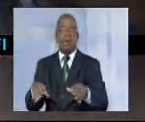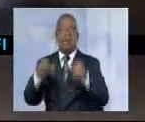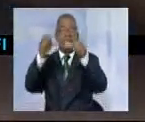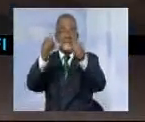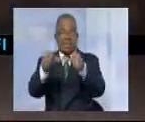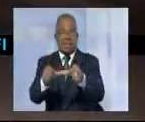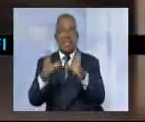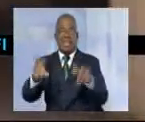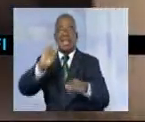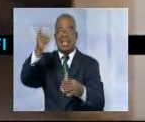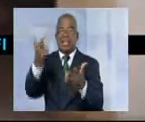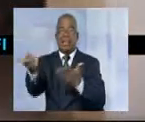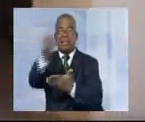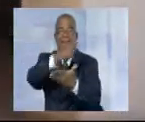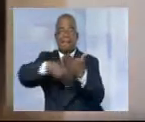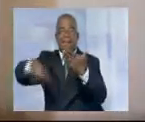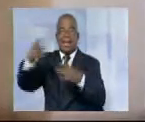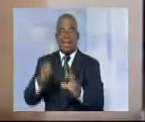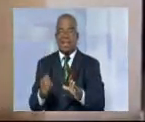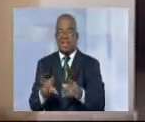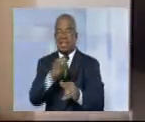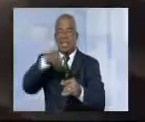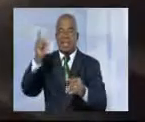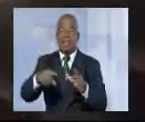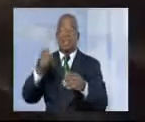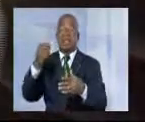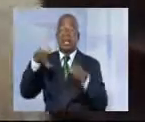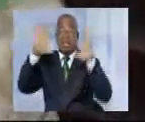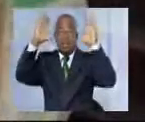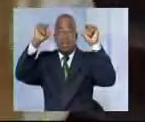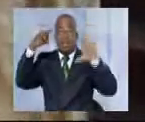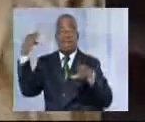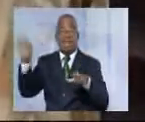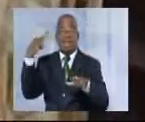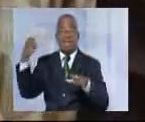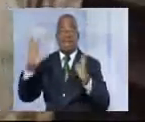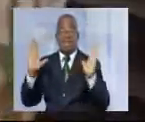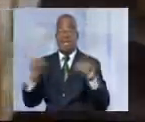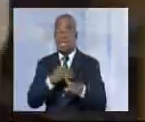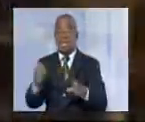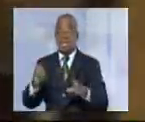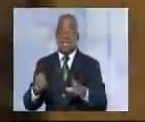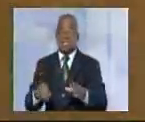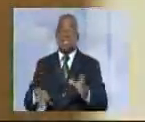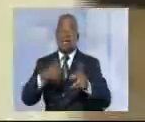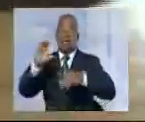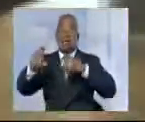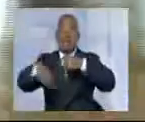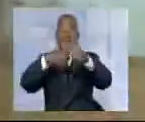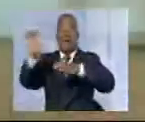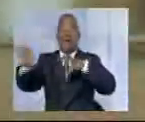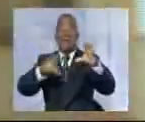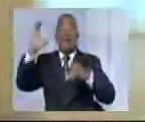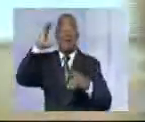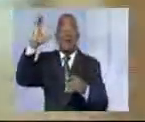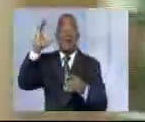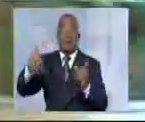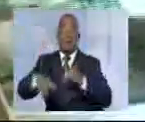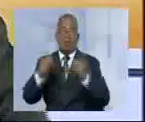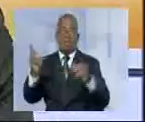président français François Hollande. Cette conférence qui doit réunir des fonds pour la reconstruction du Mali est prévue pour le 15 mai à